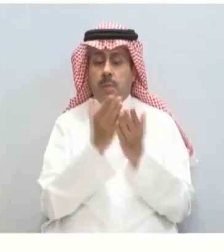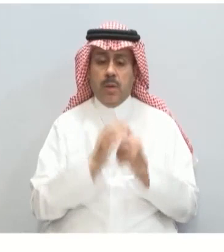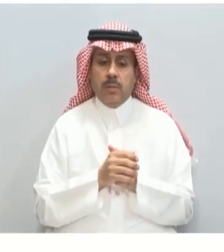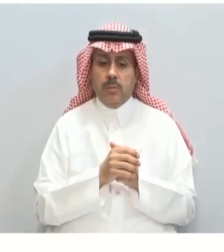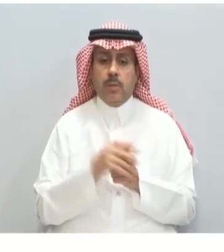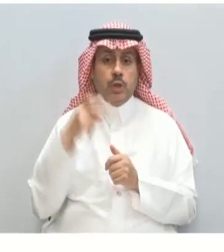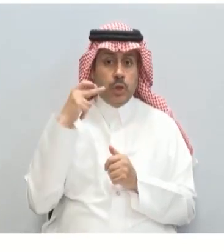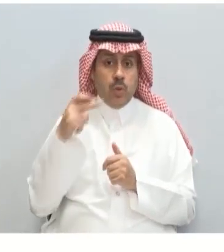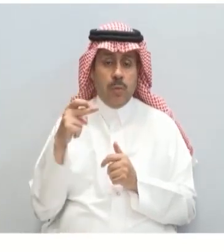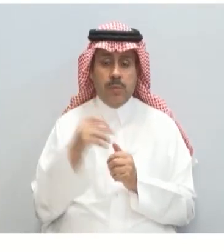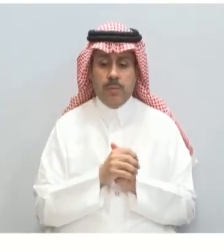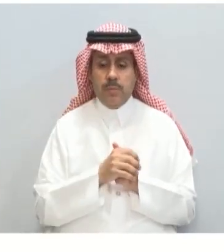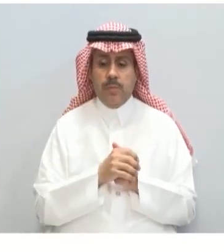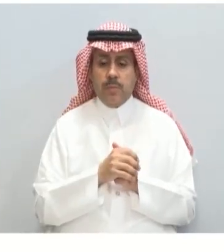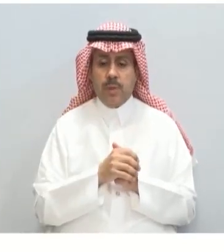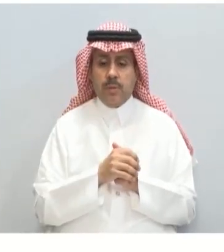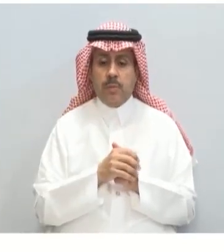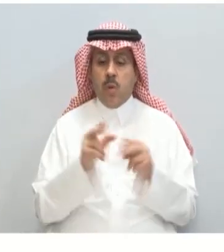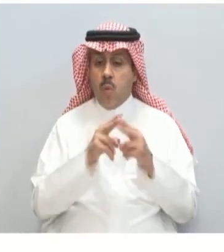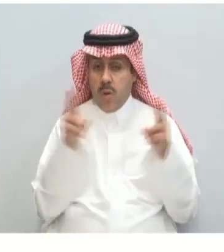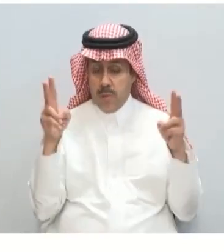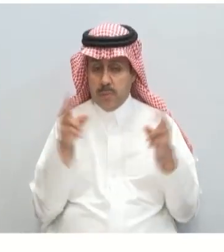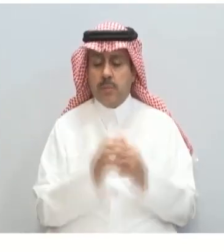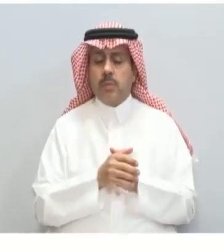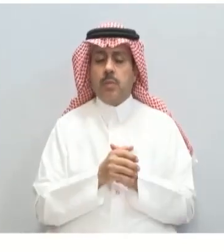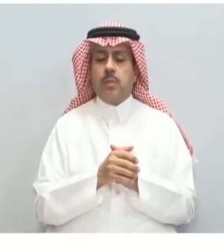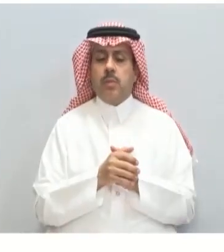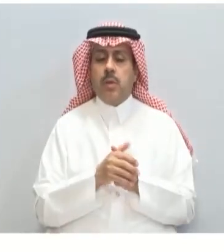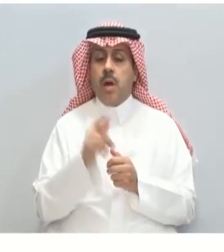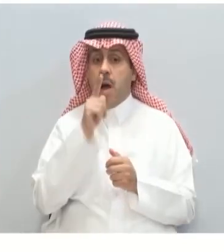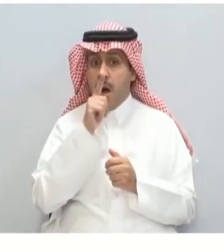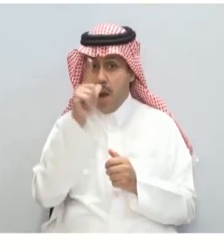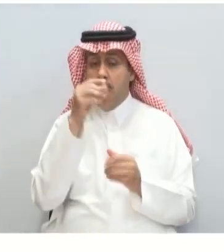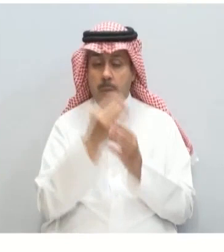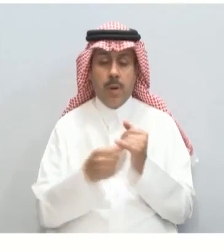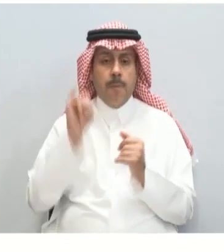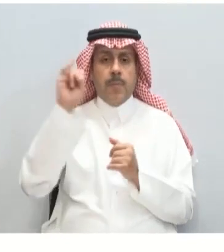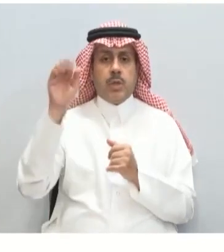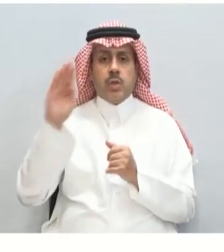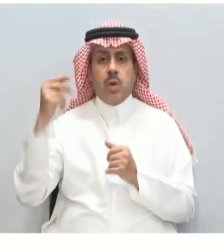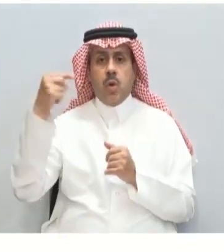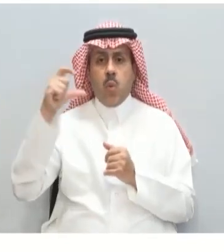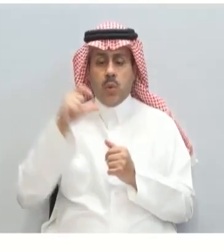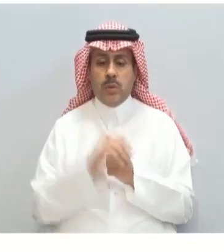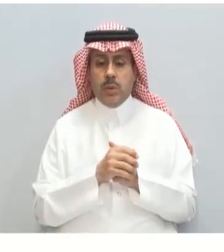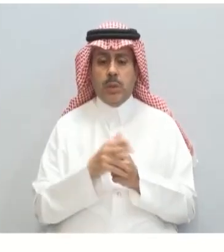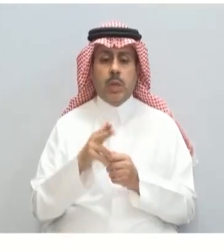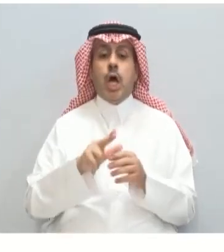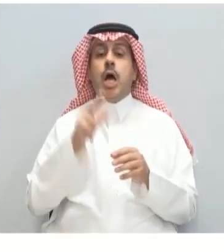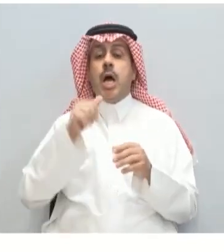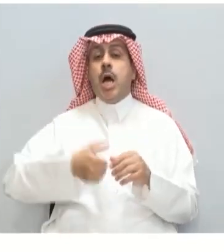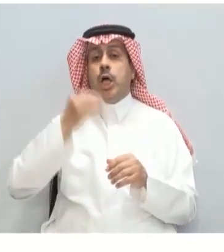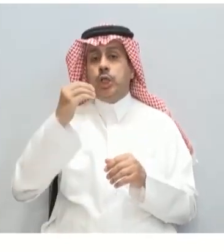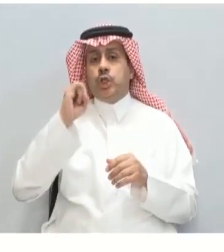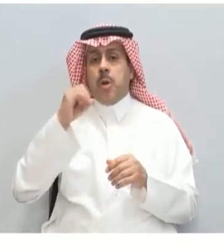الجواب لا شك انه واضح بحمد الله تعالى فهو قد قال هذه اجمع ايه في القران